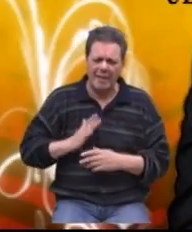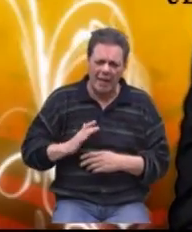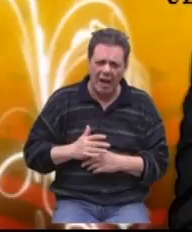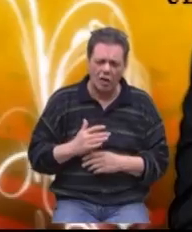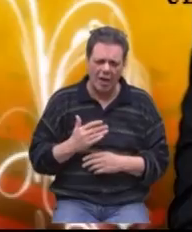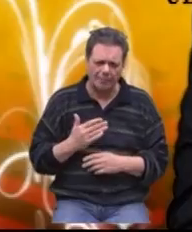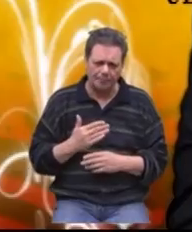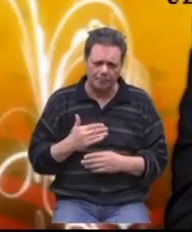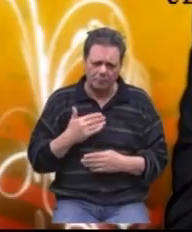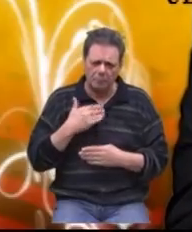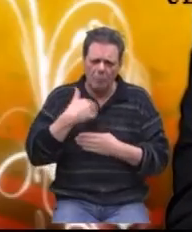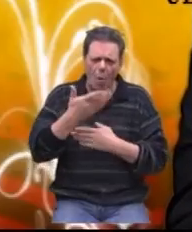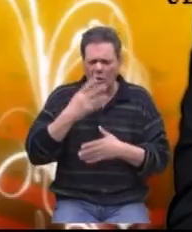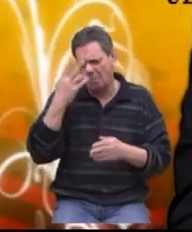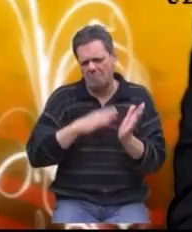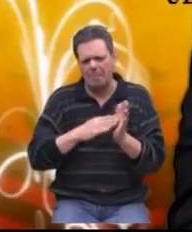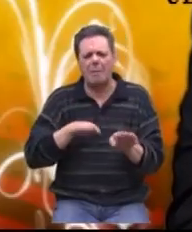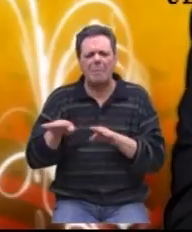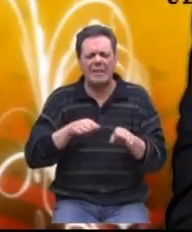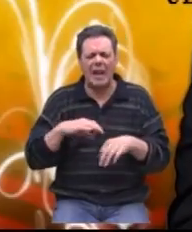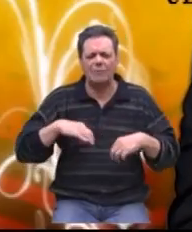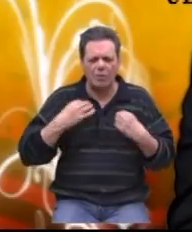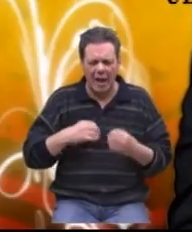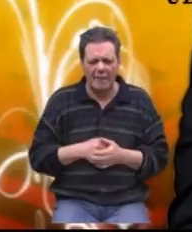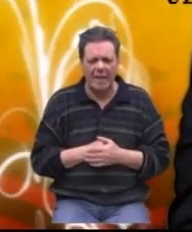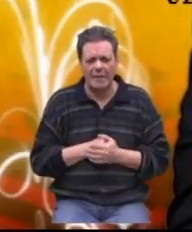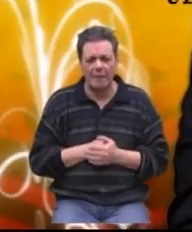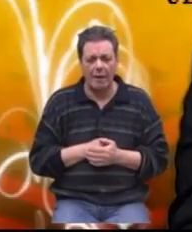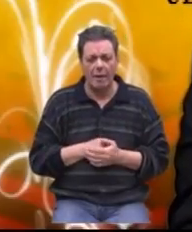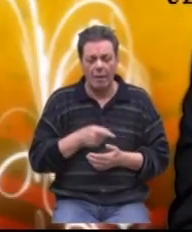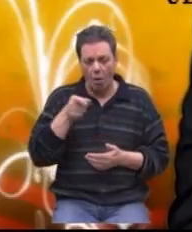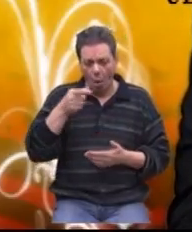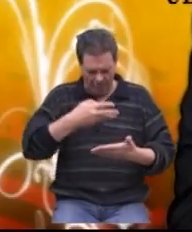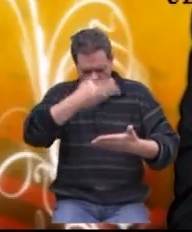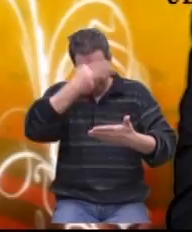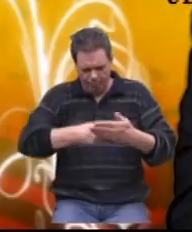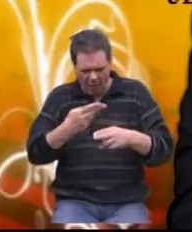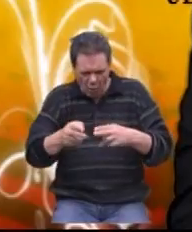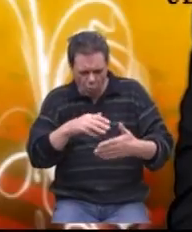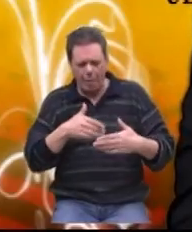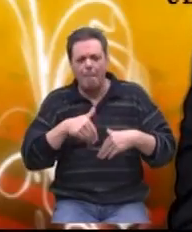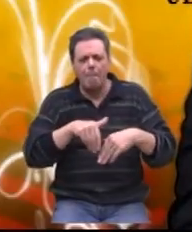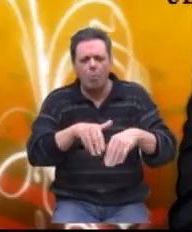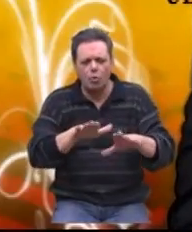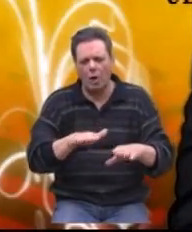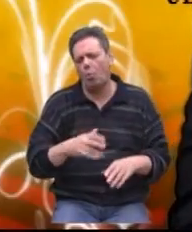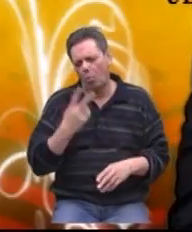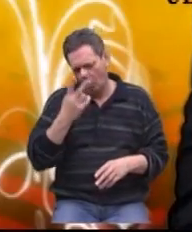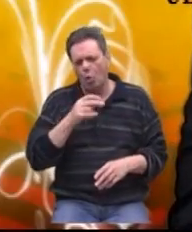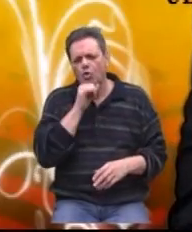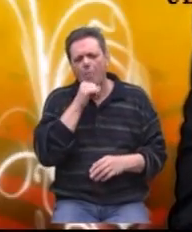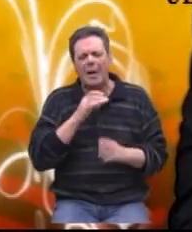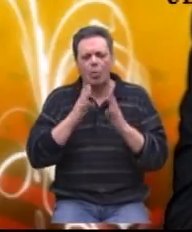kad se građanin obraća primjerice Ministarstvu zdravstva ili osobno ministru, oni te pritužbe prepuštaju, spuštaju nadležnom